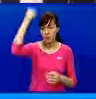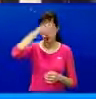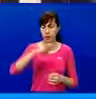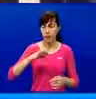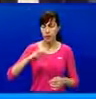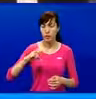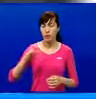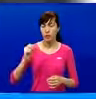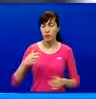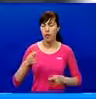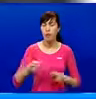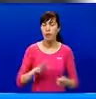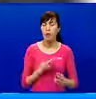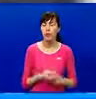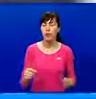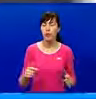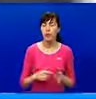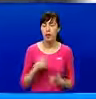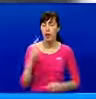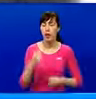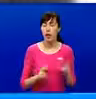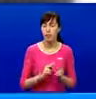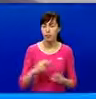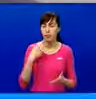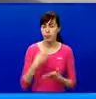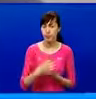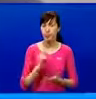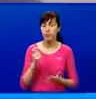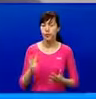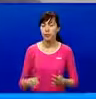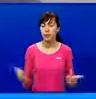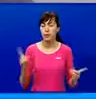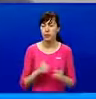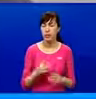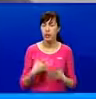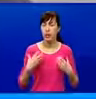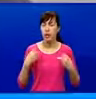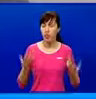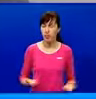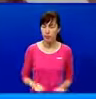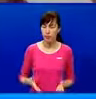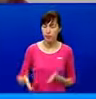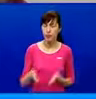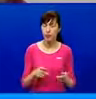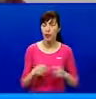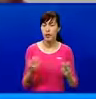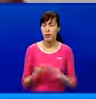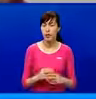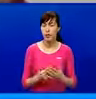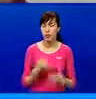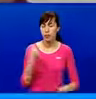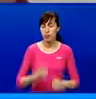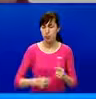өзі ұйымдастырған болатын. Ондағы мақсат ұрпақ тәрбиесіне жауапты мамандардың басын қосып салауатты өмір сүруіне жол ашу еді. Содан бері турнирді